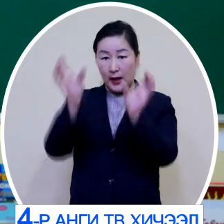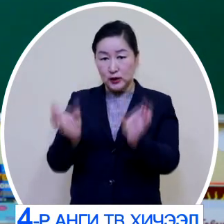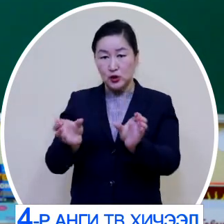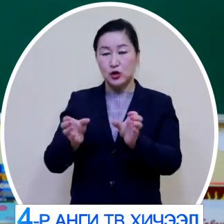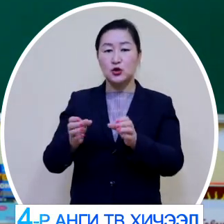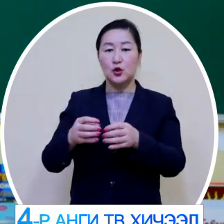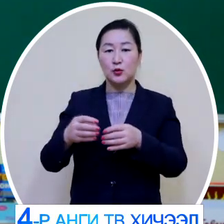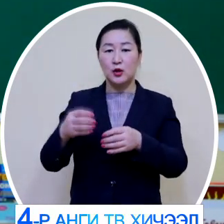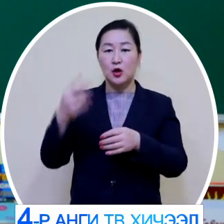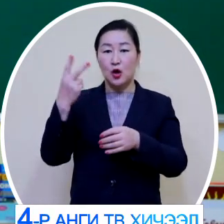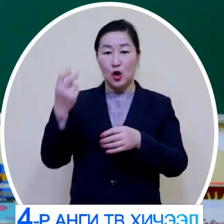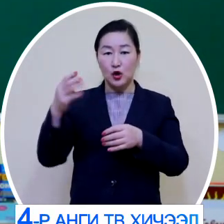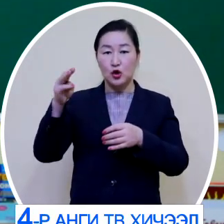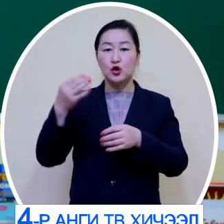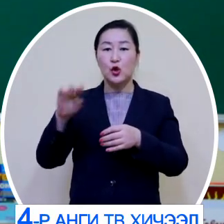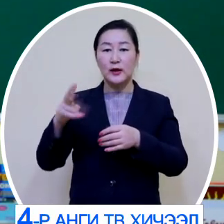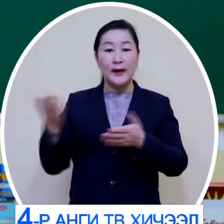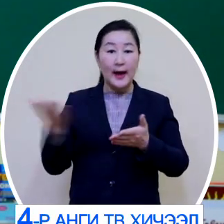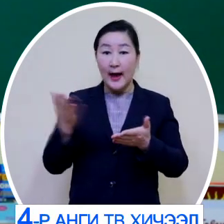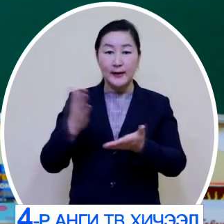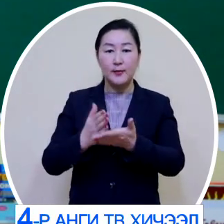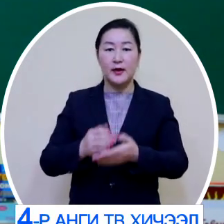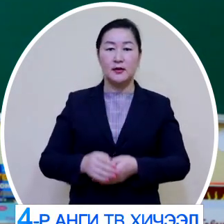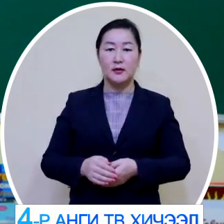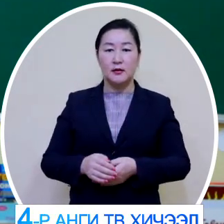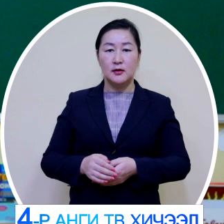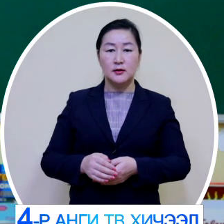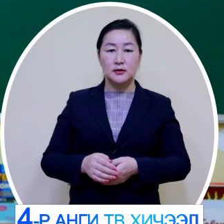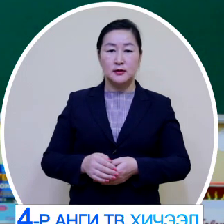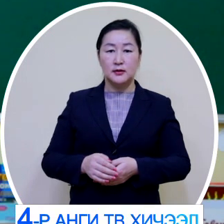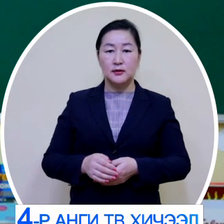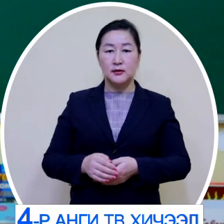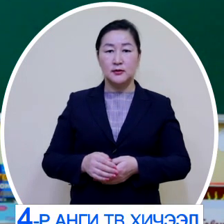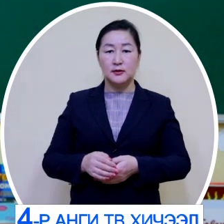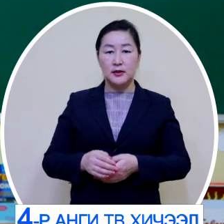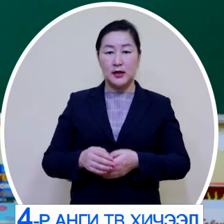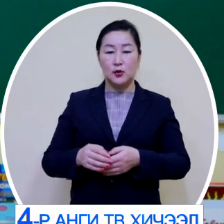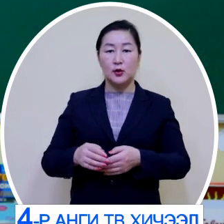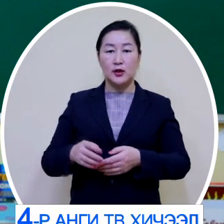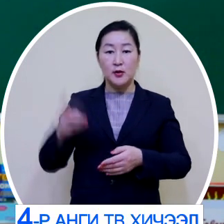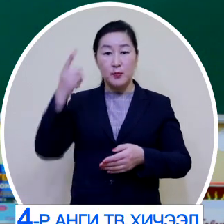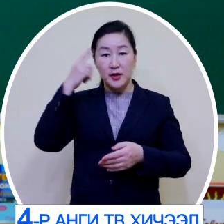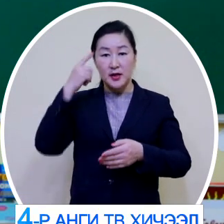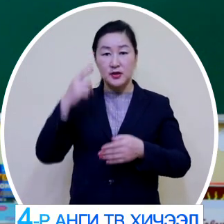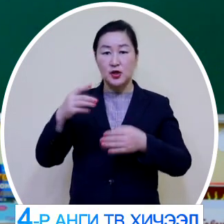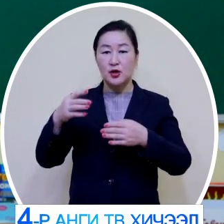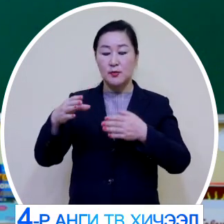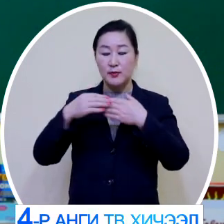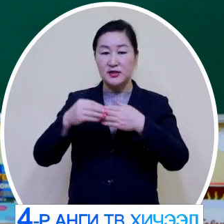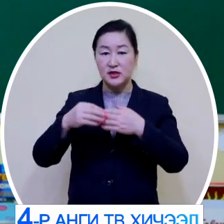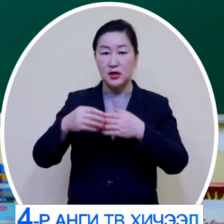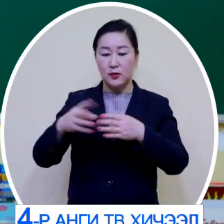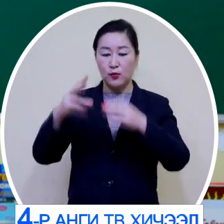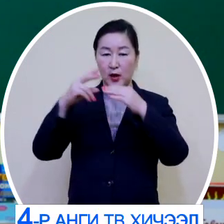тэгвэл анхаараарай хүмүүс ээ. Энэ тах соронзны хувьд туйл нь хаанаа байх вэ? За,